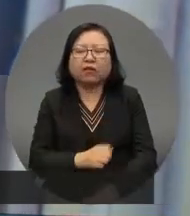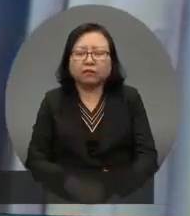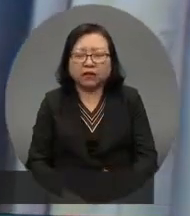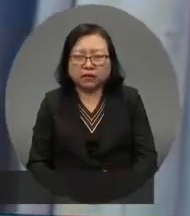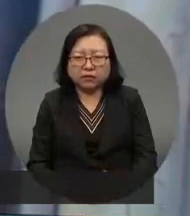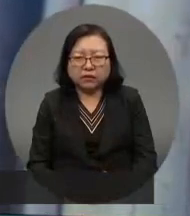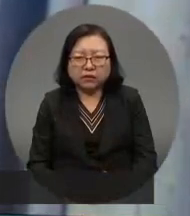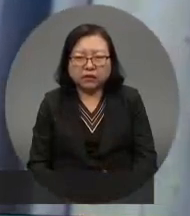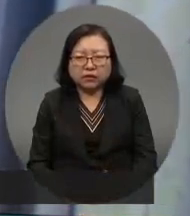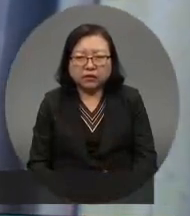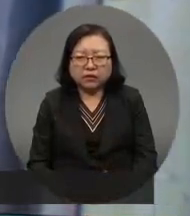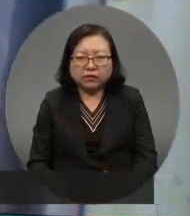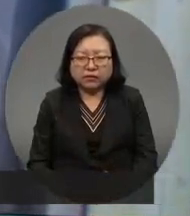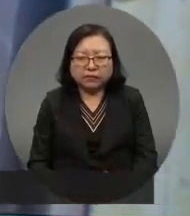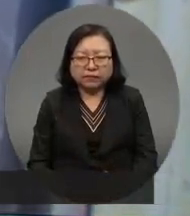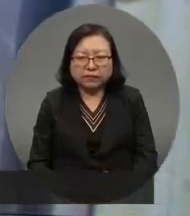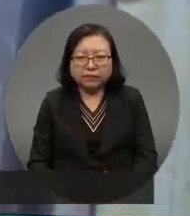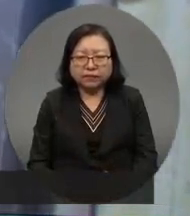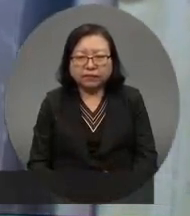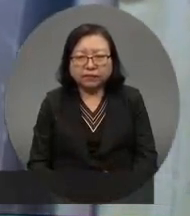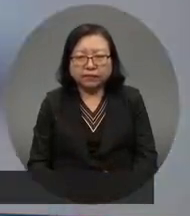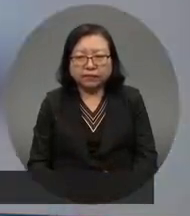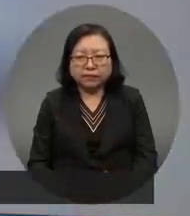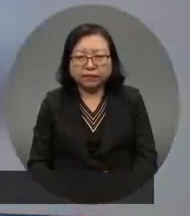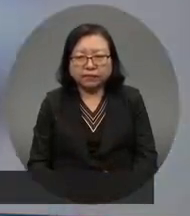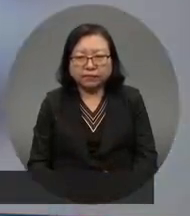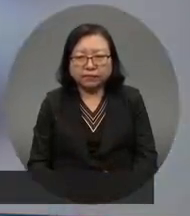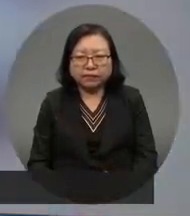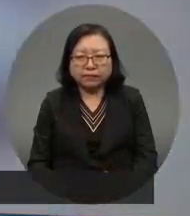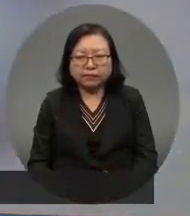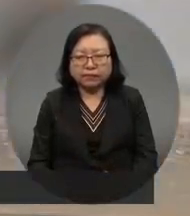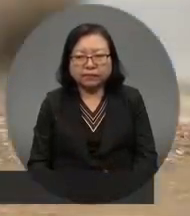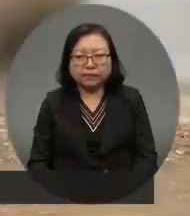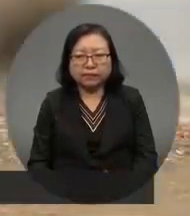가두기까지 했습니다. 이초원 기자의 보도입니다.